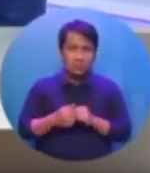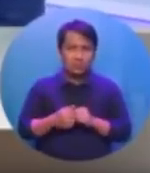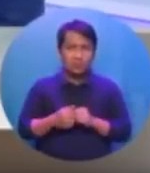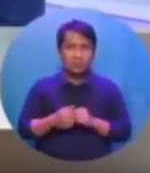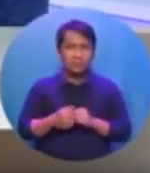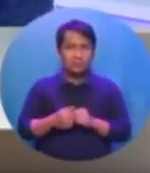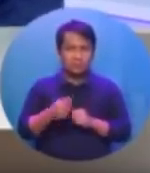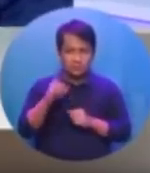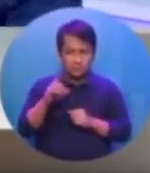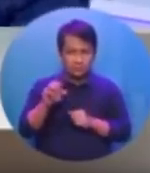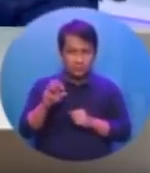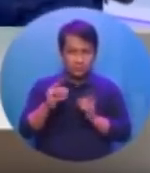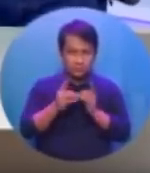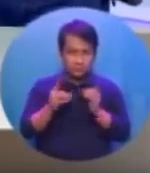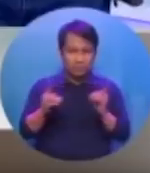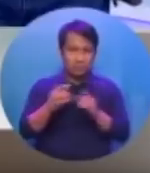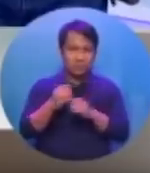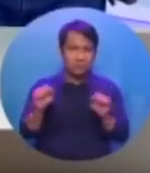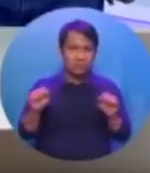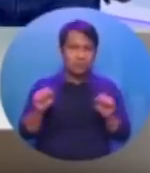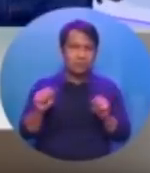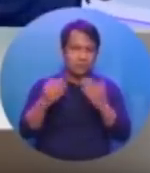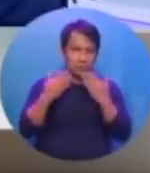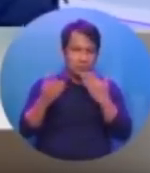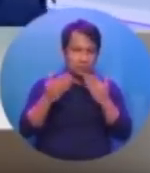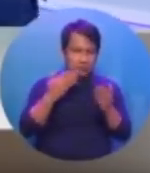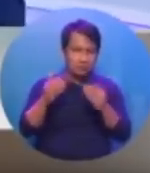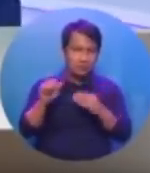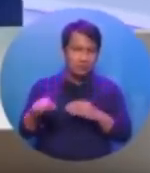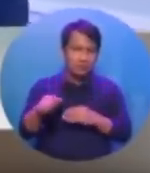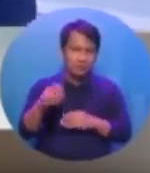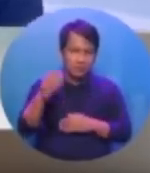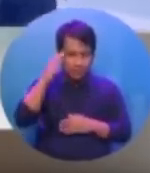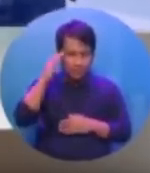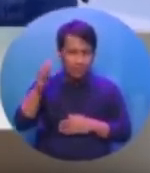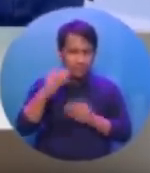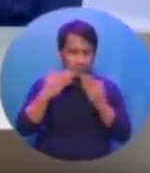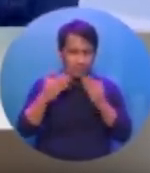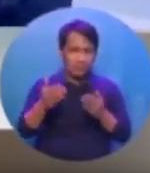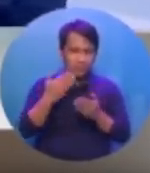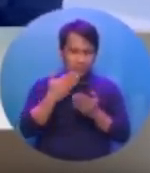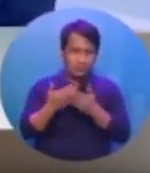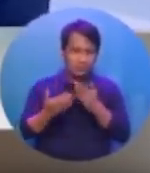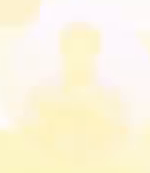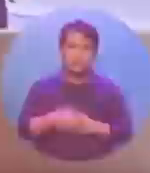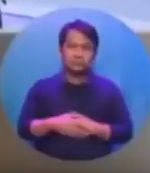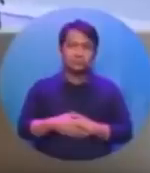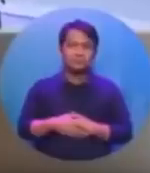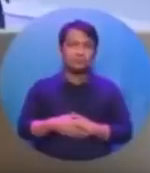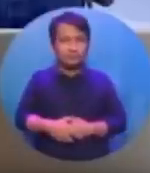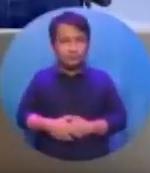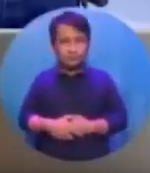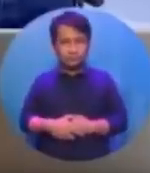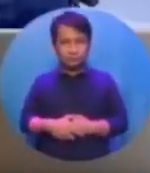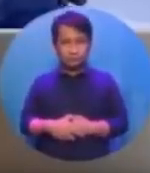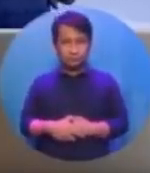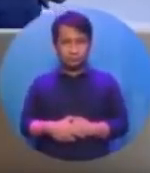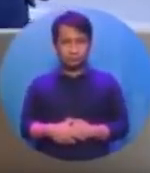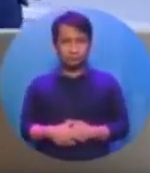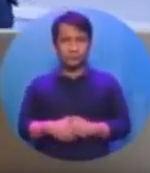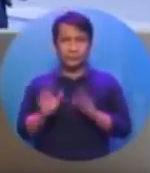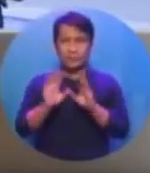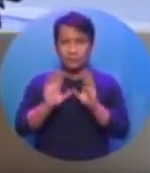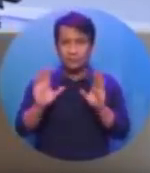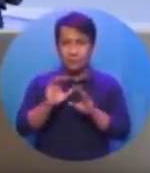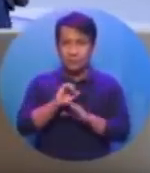yung disability, sir, para i-receive bata. Thank you po, Colonel. Thank you, yes, po. Sir. Yes, sir. Magandang umaga po. Thank you po. Nanay, oh, huwag niyo ibaba